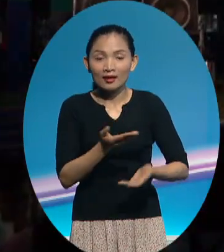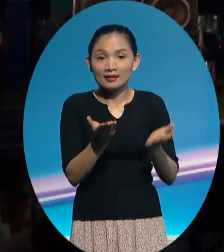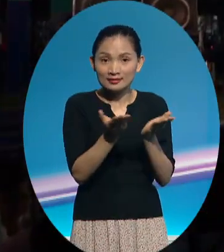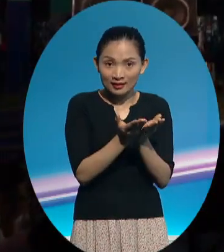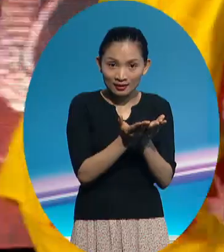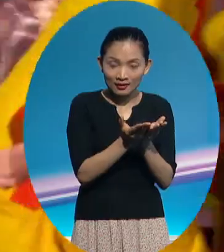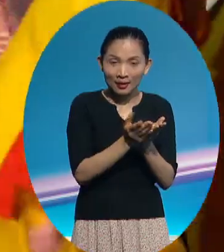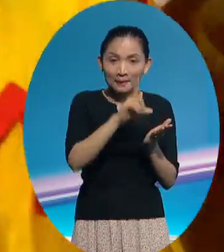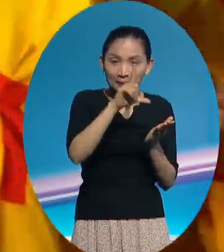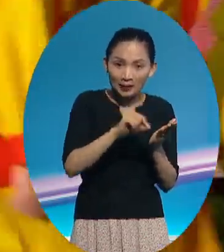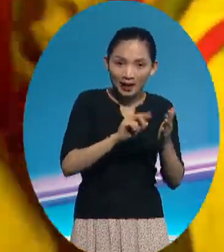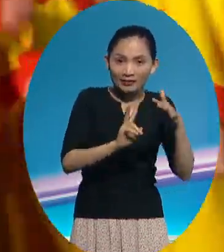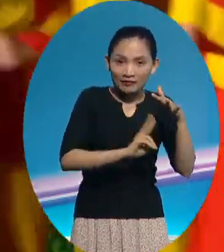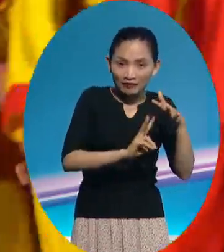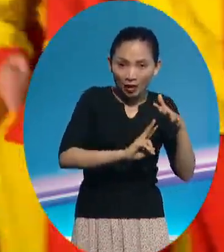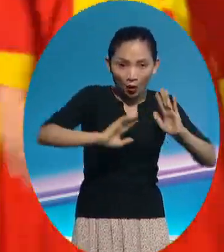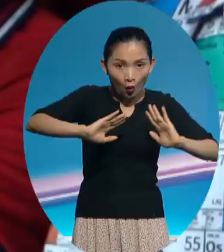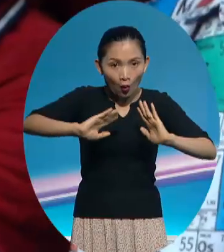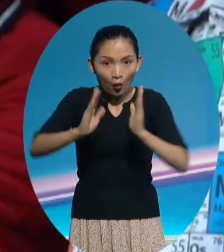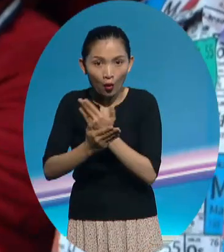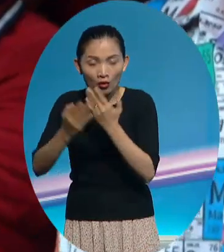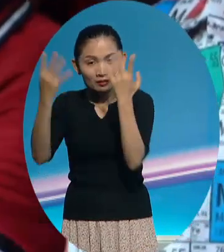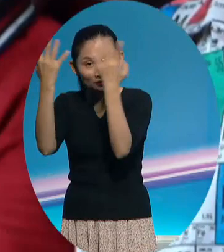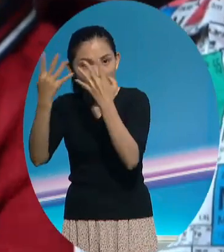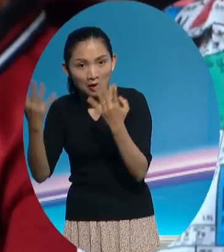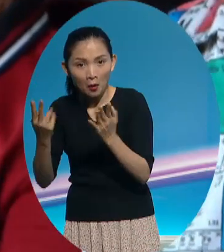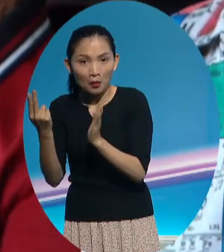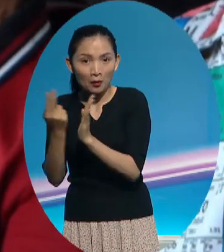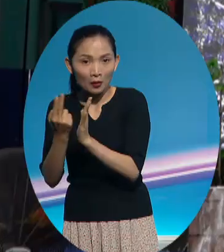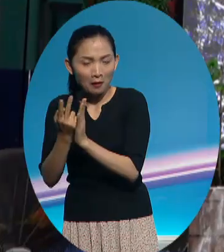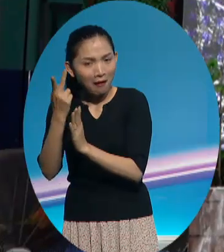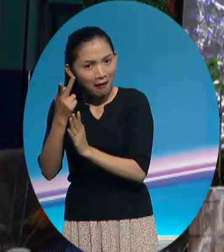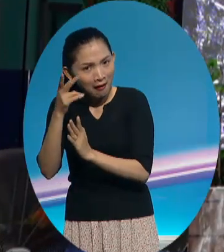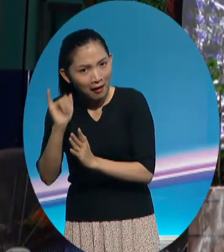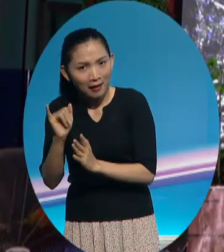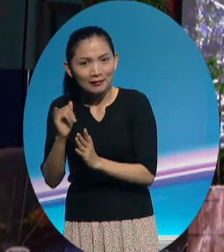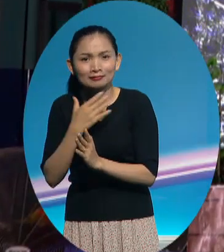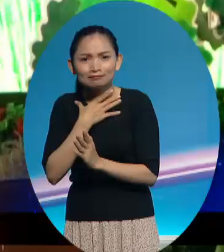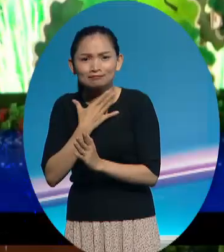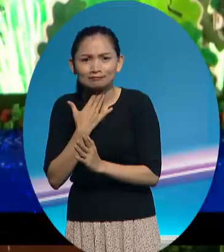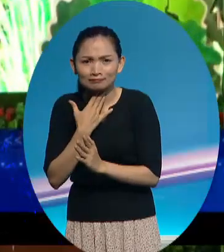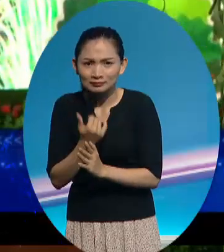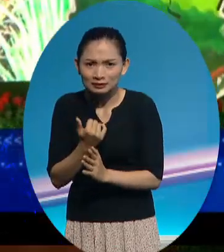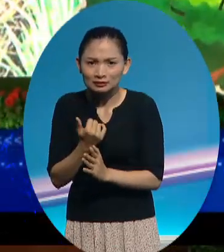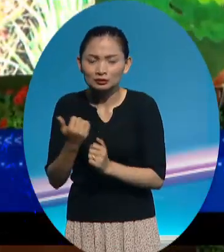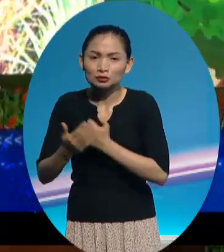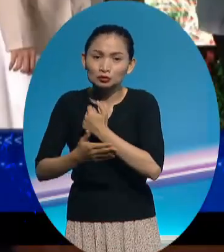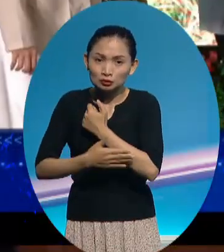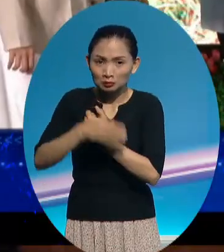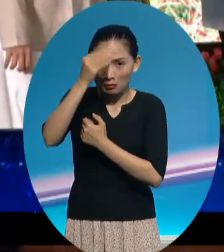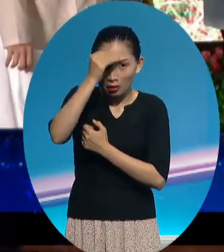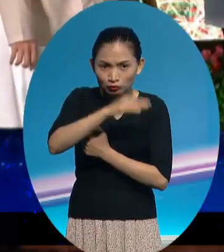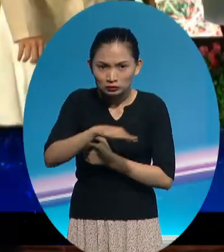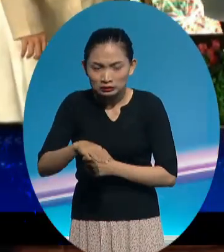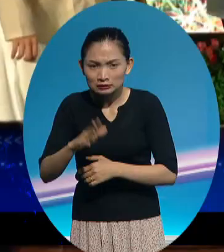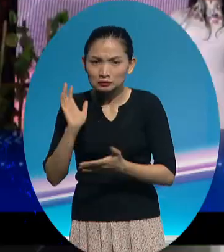năng lực người học, tạo niềm say mê, hứng thú, sáng tạo nơi học sinh trong việc học tập môn ngữ văn. Hoạt động tạo dựng môi trường học tập giúp học sinh có cơ hội